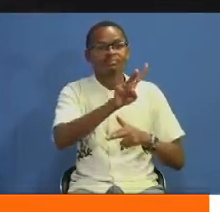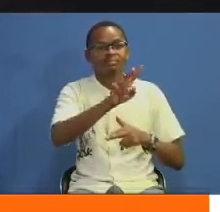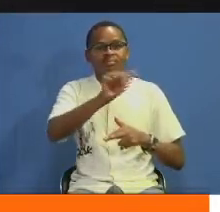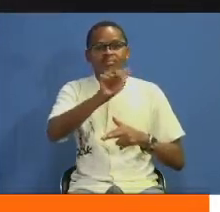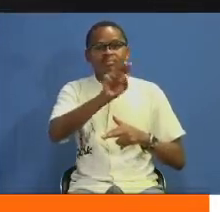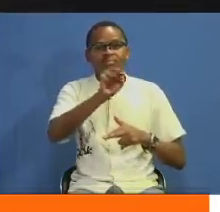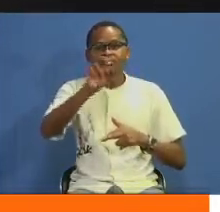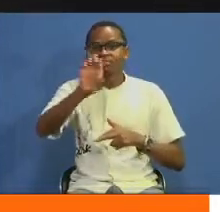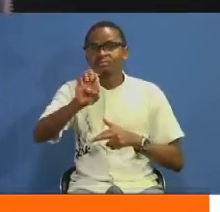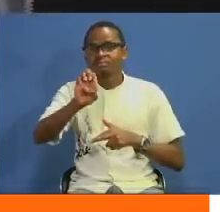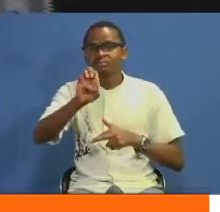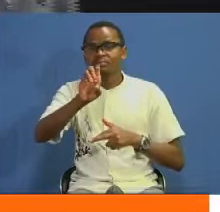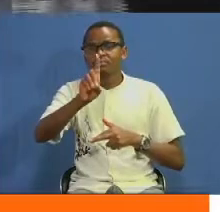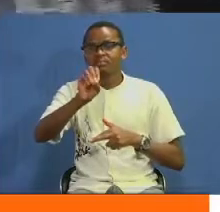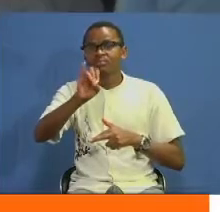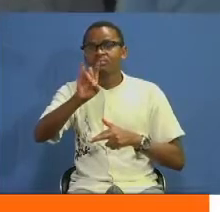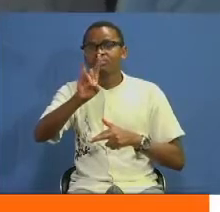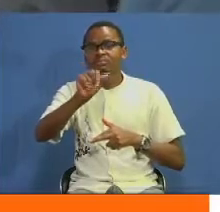Ann Odida.